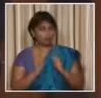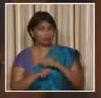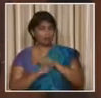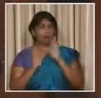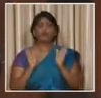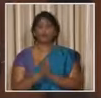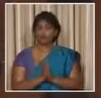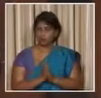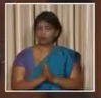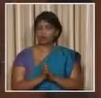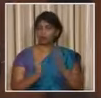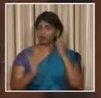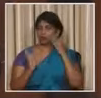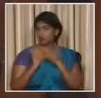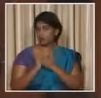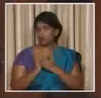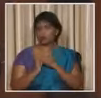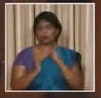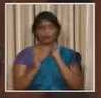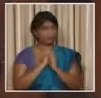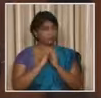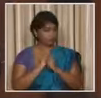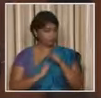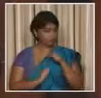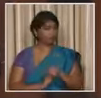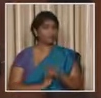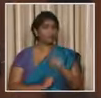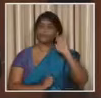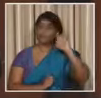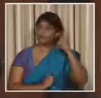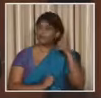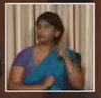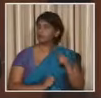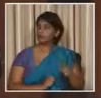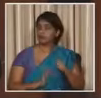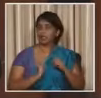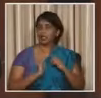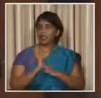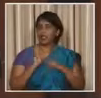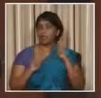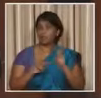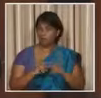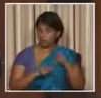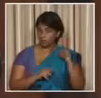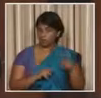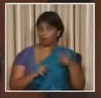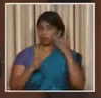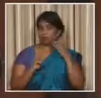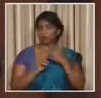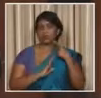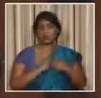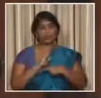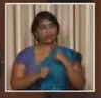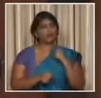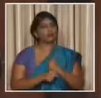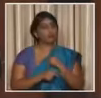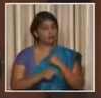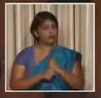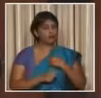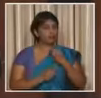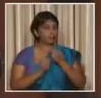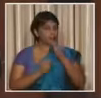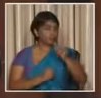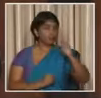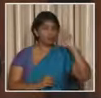கீனக சம்பந்த கேனாப்பு சன்சோதனவுல விசேஷ வசேம் திப்ப ஐஎம்எஃப் ஐஎம்எஃப் எக்கட ஸ்ரீலங்கா ரஜைய உன்ன பொருந்து